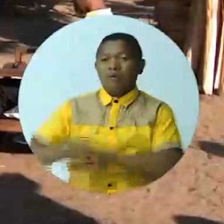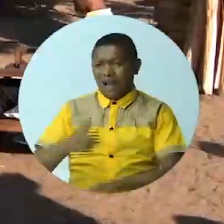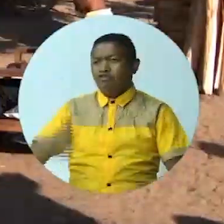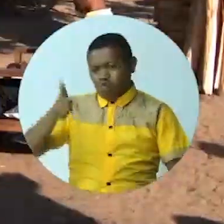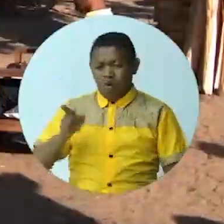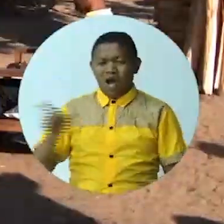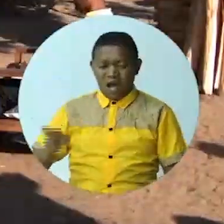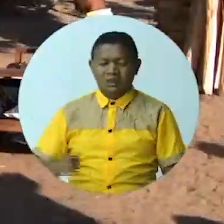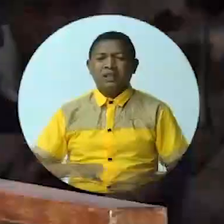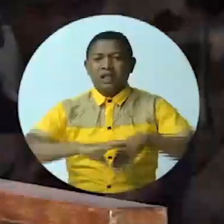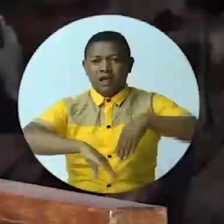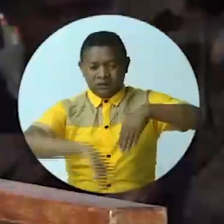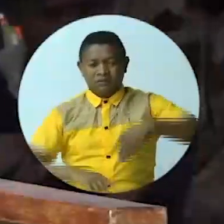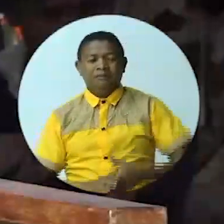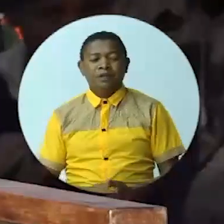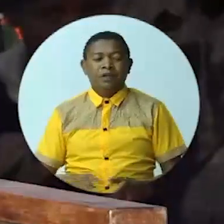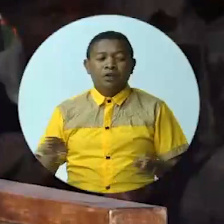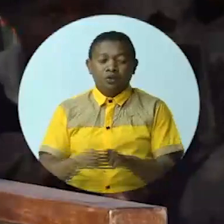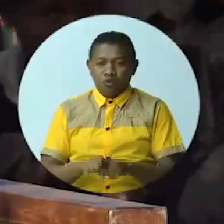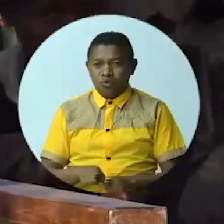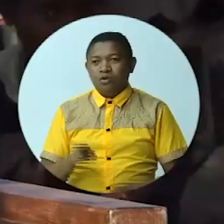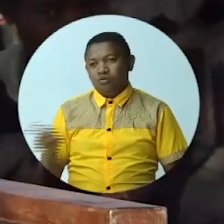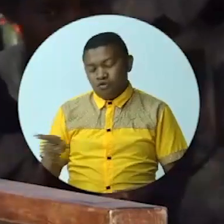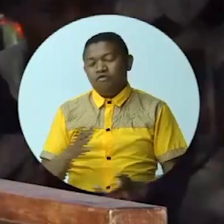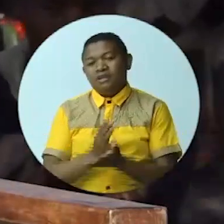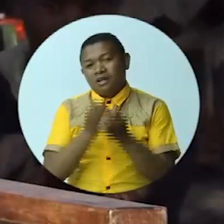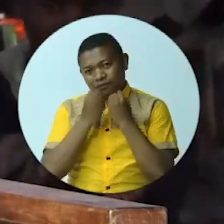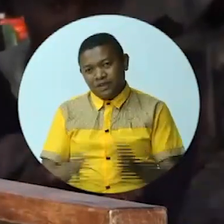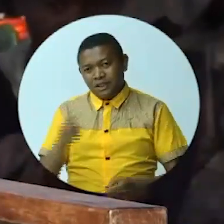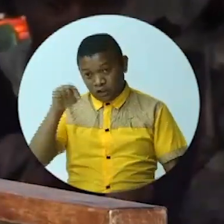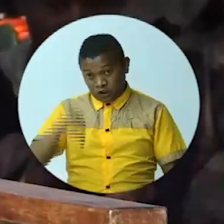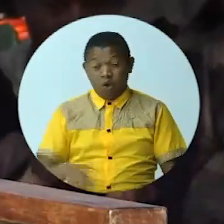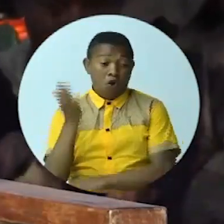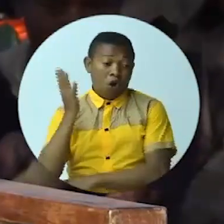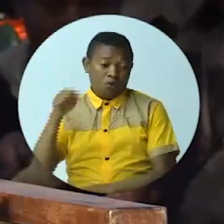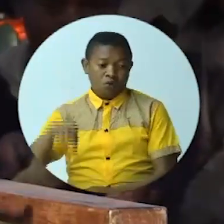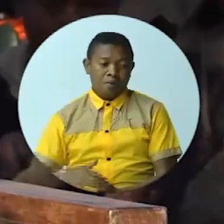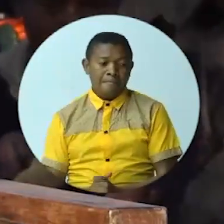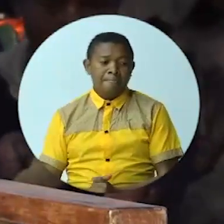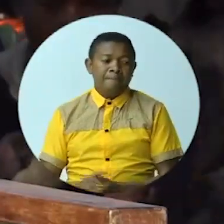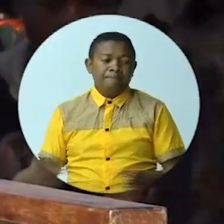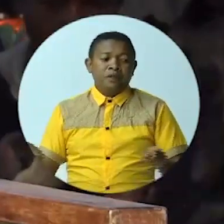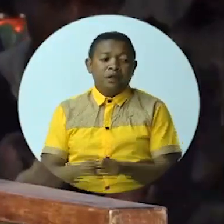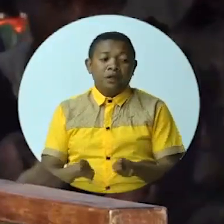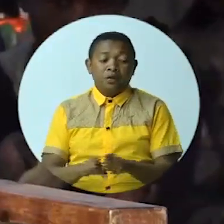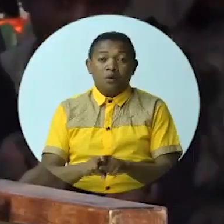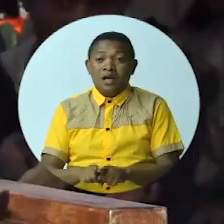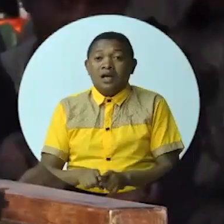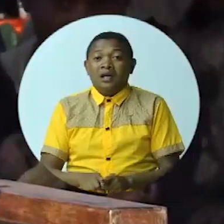izao a zay ihany koa no nambara taminao tao anatin'ity fiangoana ity fandarana ity fa akoatranyireo